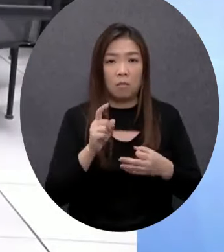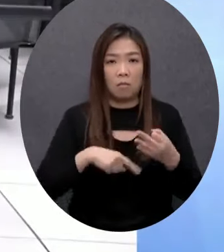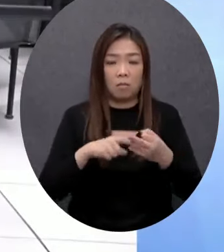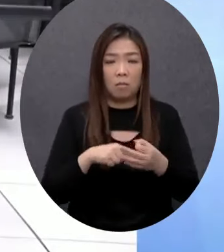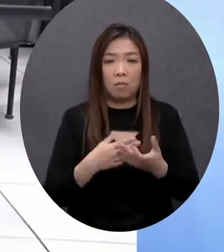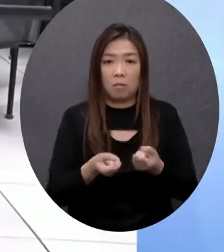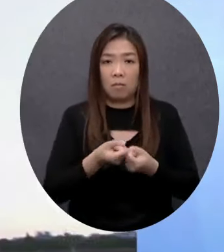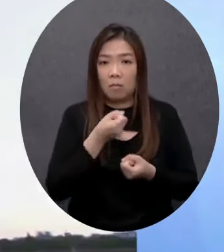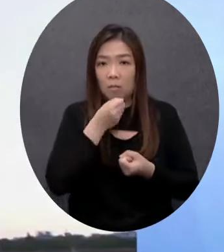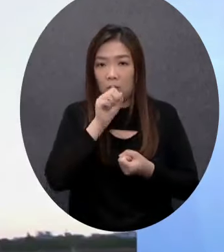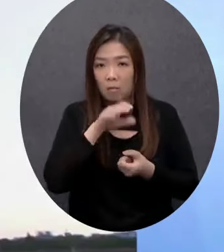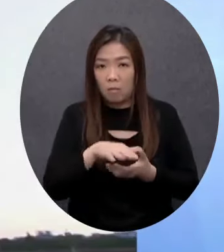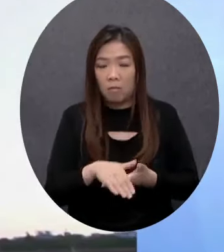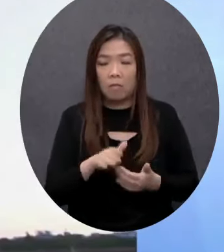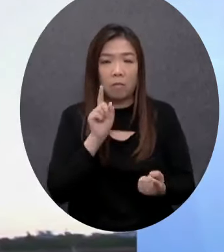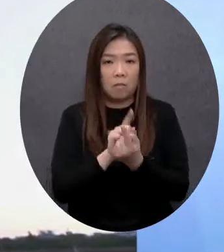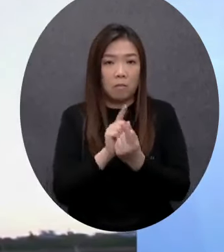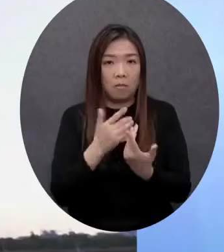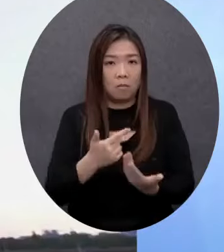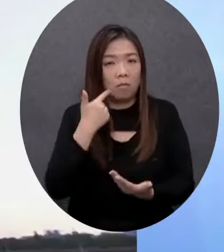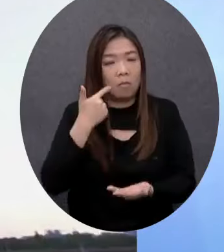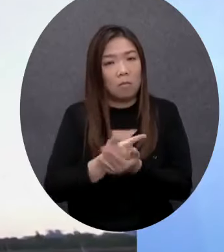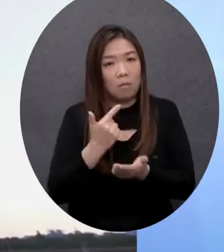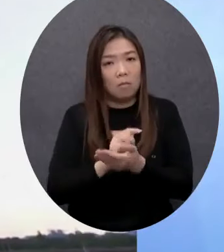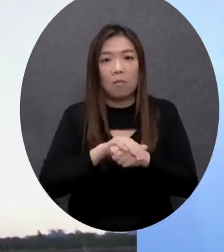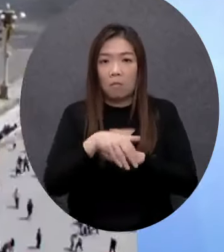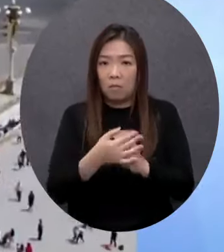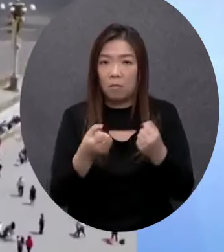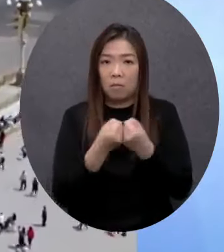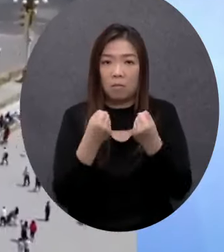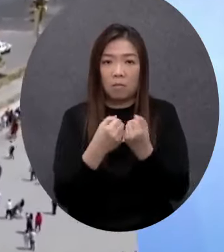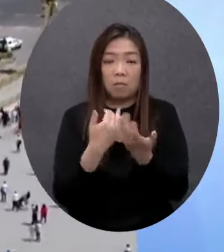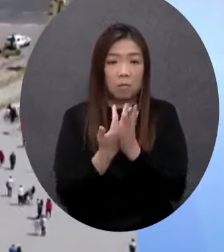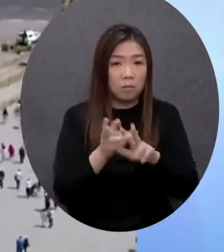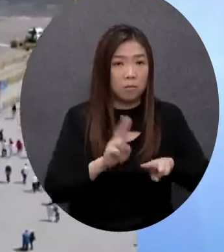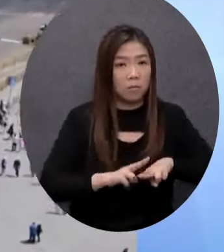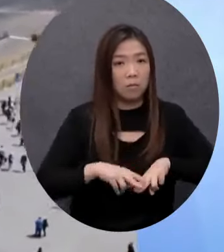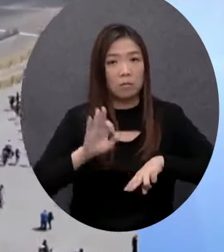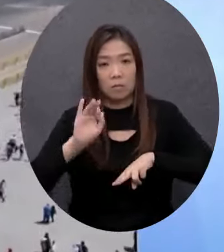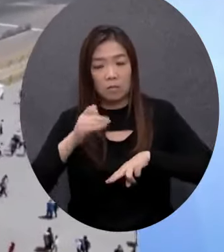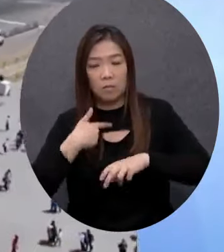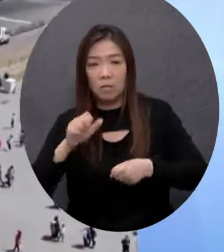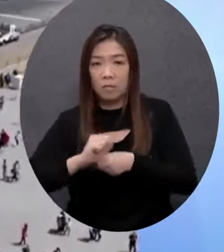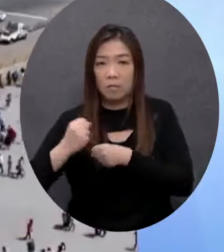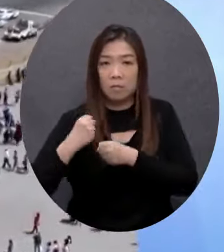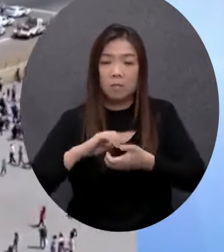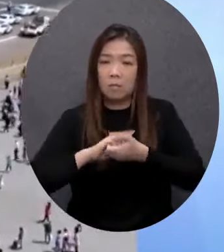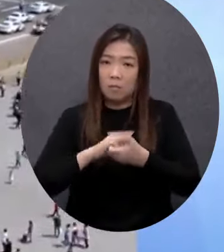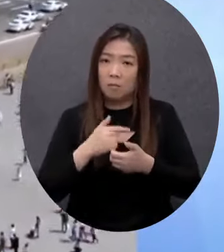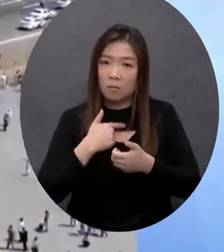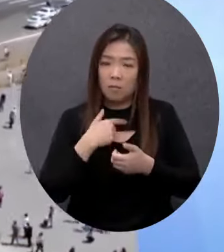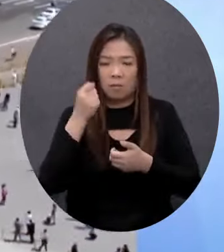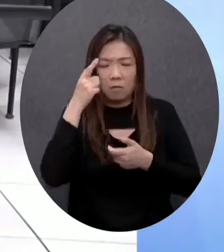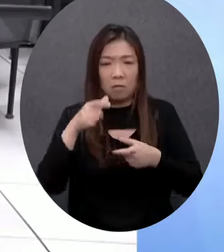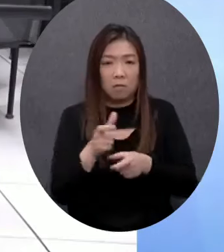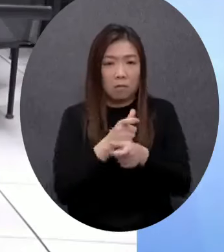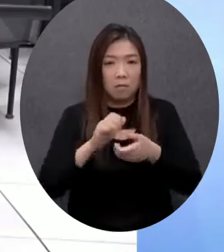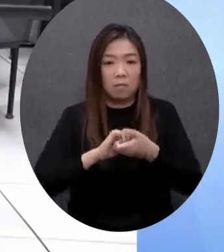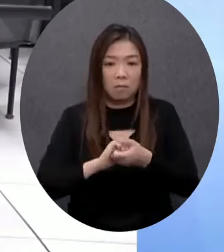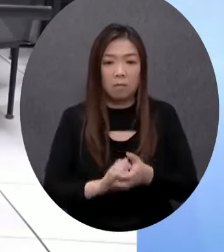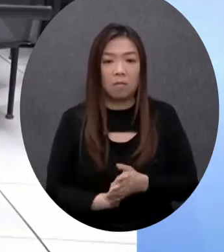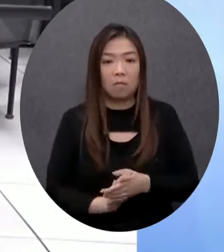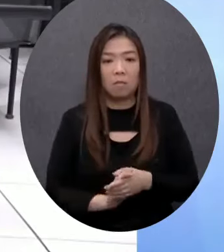時就說，面對日益嚴峻的全球挑戰，中法應該加強合作，特別是經濟合作。